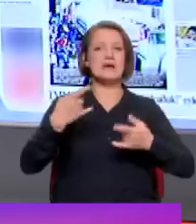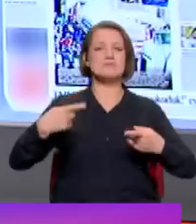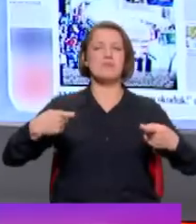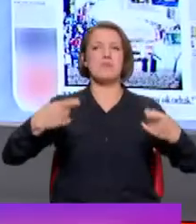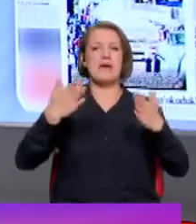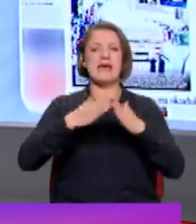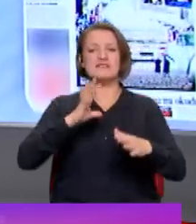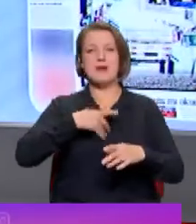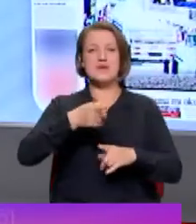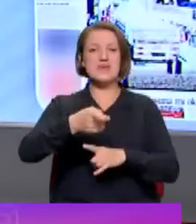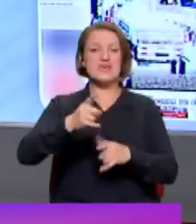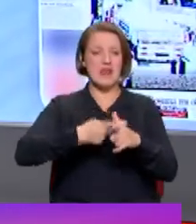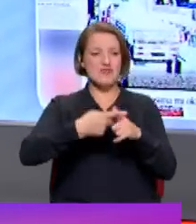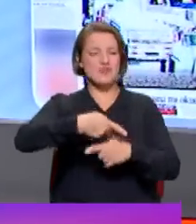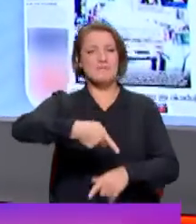uzlaştırıcı